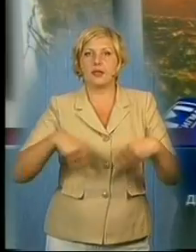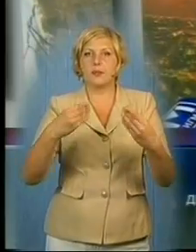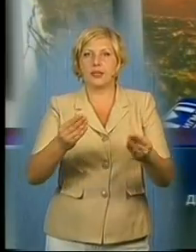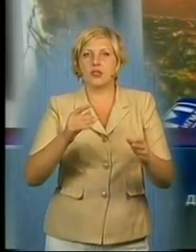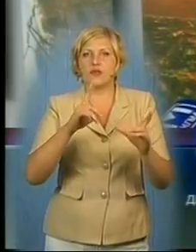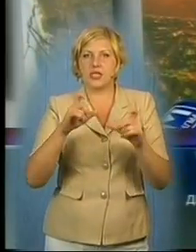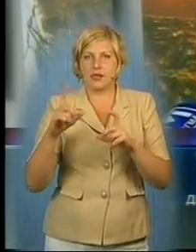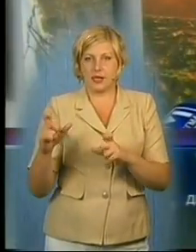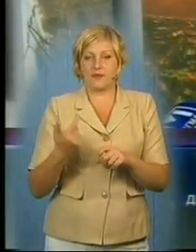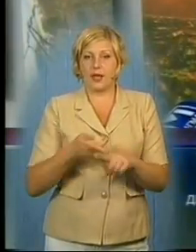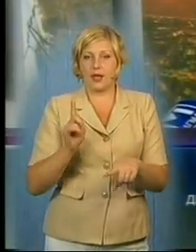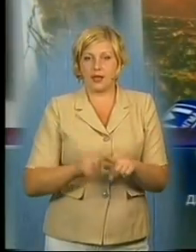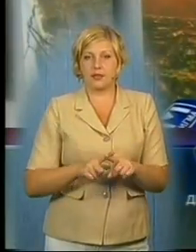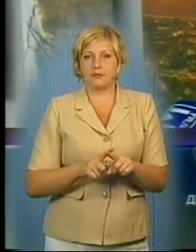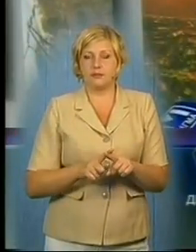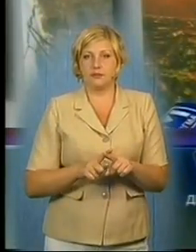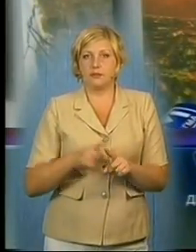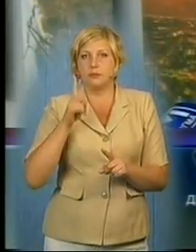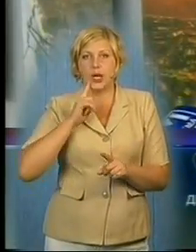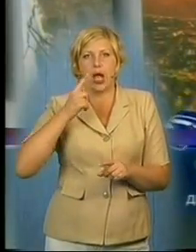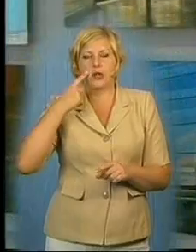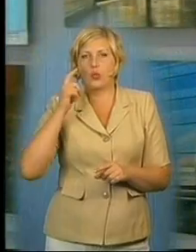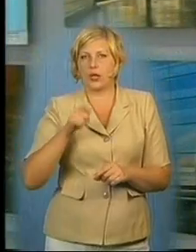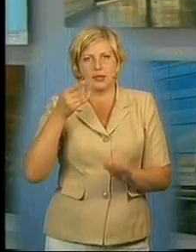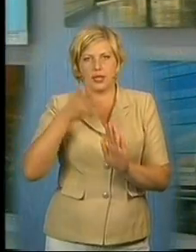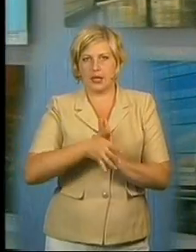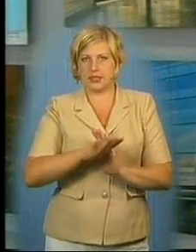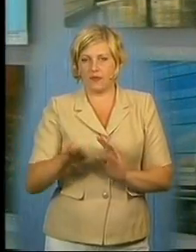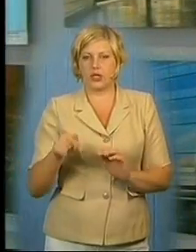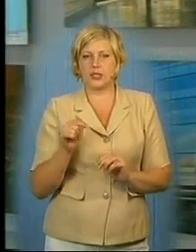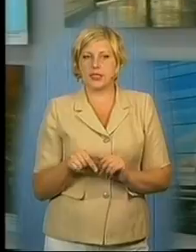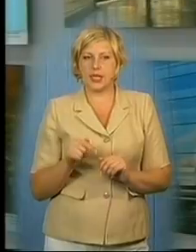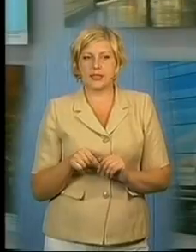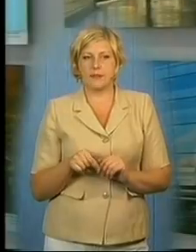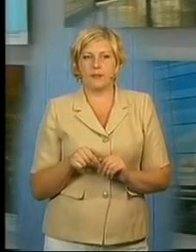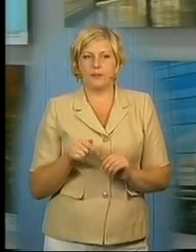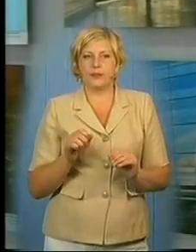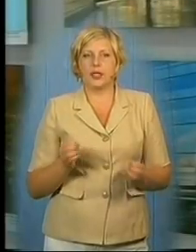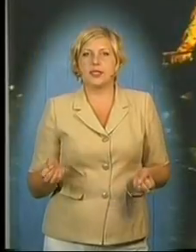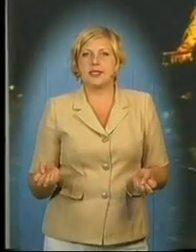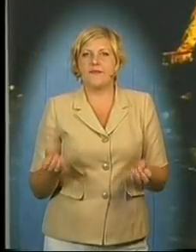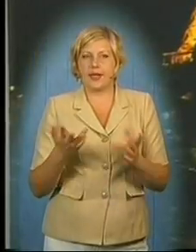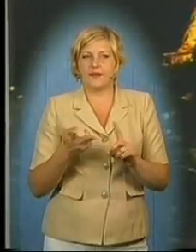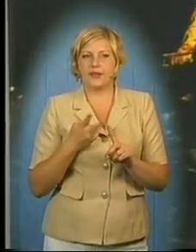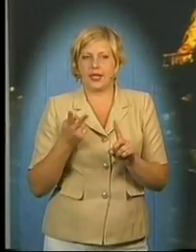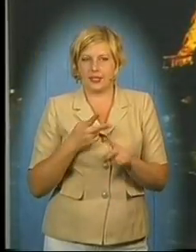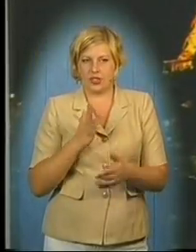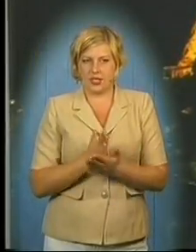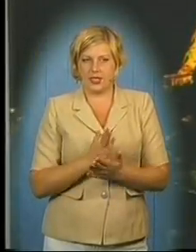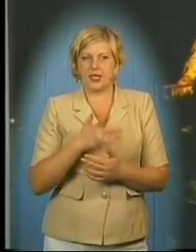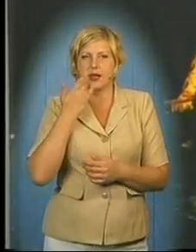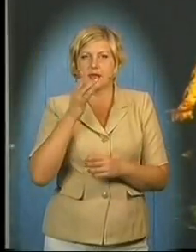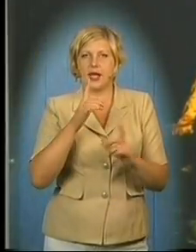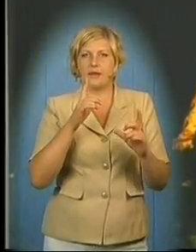фотографии. Они, собственно, пока на Украине не освоены. Есть как бы подсветка, вторичная подсветка,